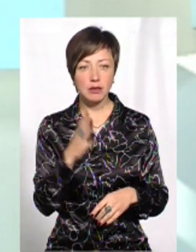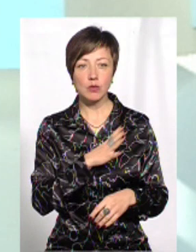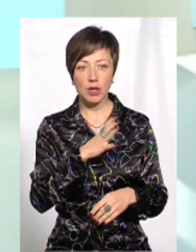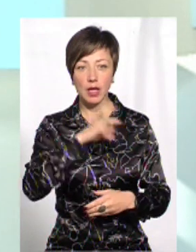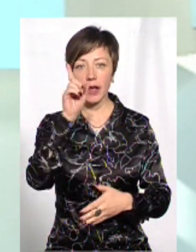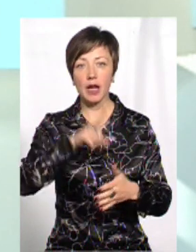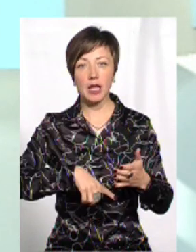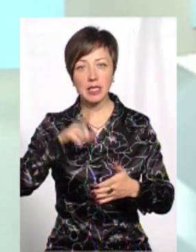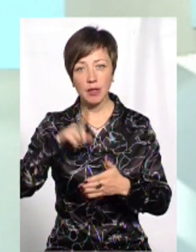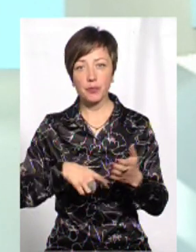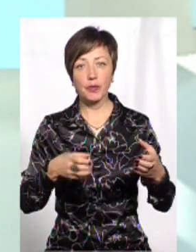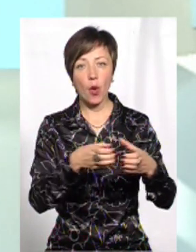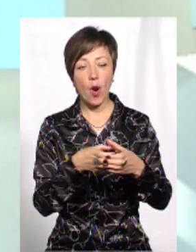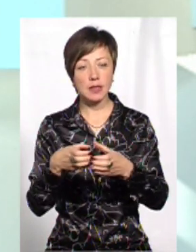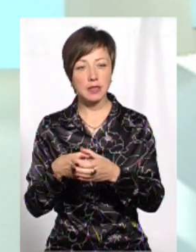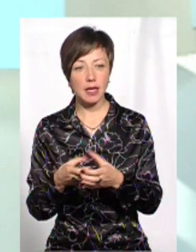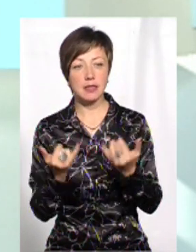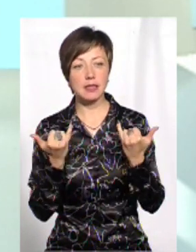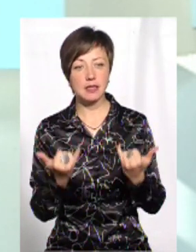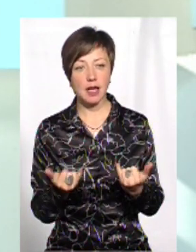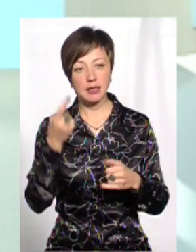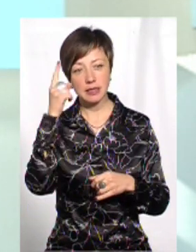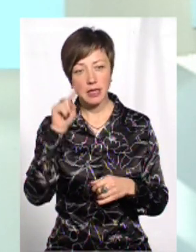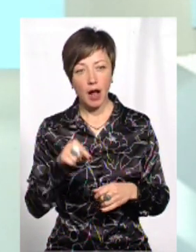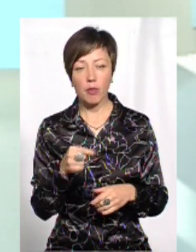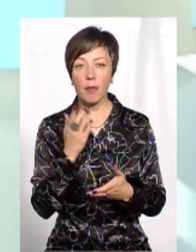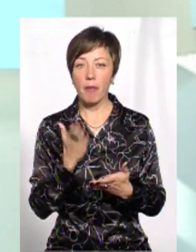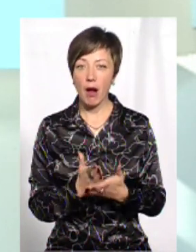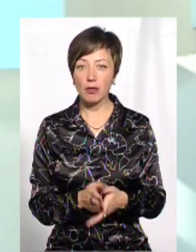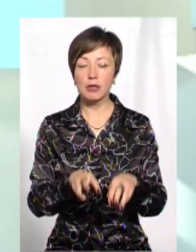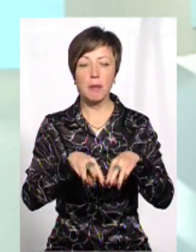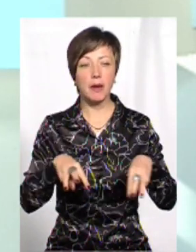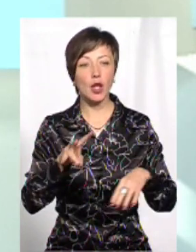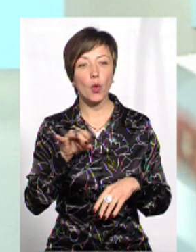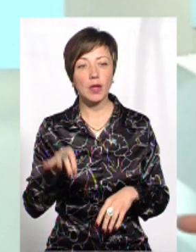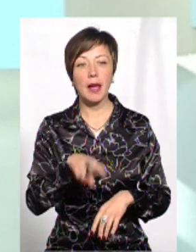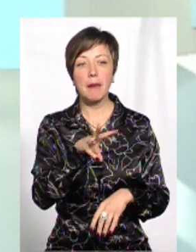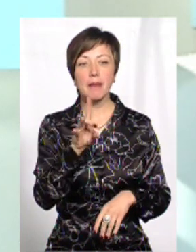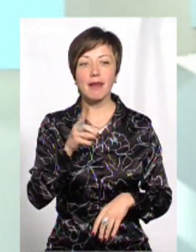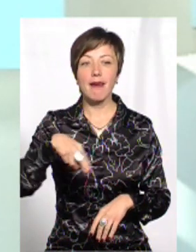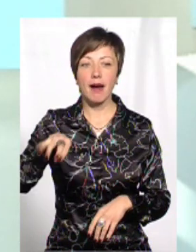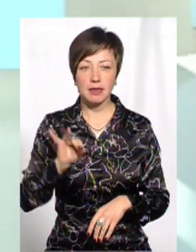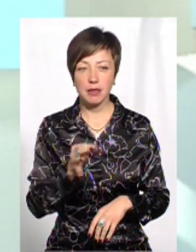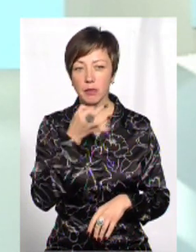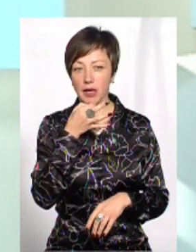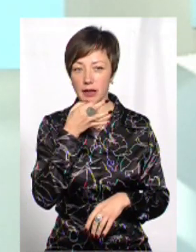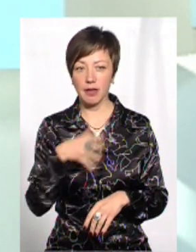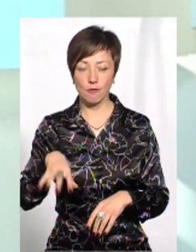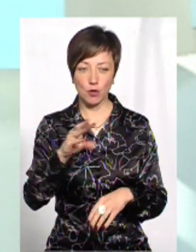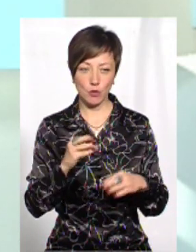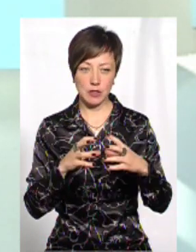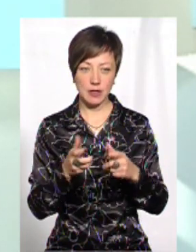проходили релігійні організації, про які ми зараз знаємо і які мають мільйони, навіть мільярди вже прихильників в усьому